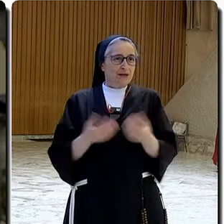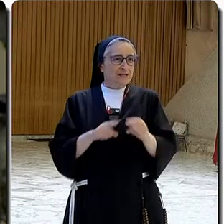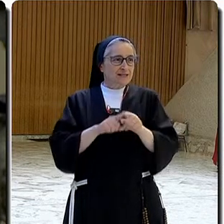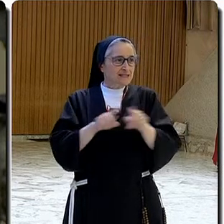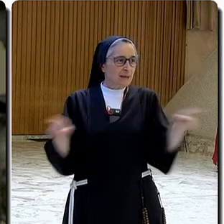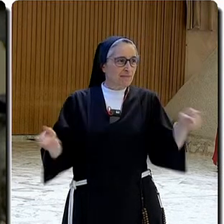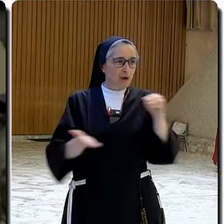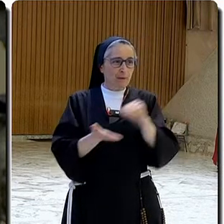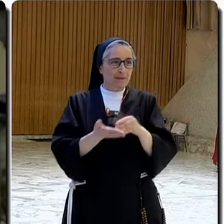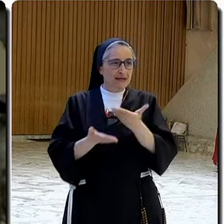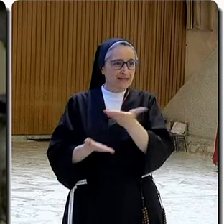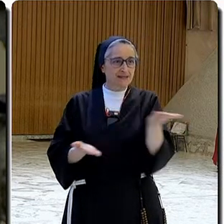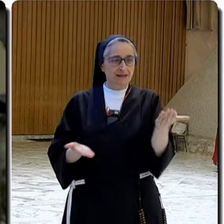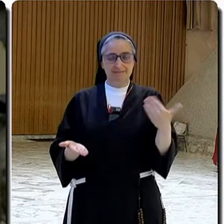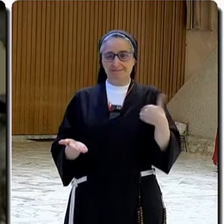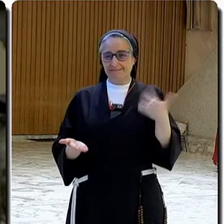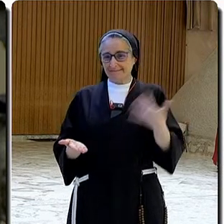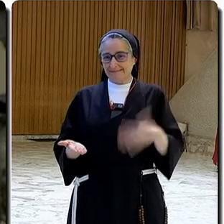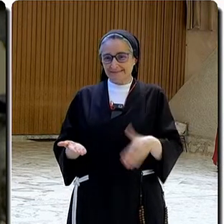qui tra voi.